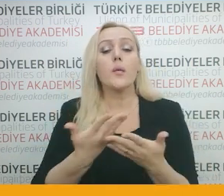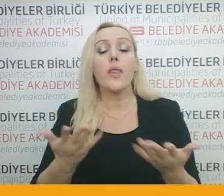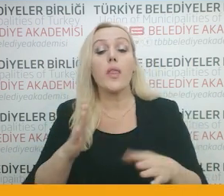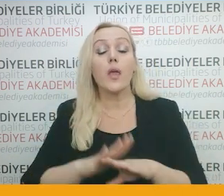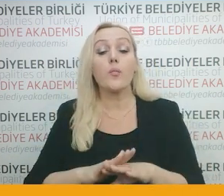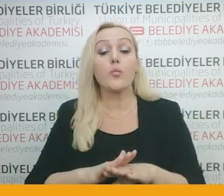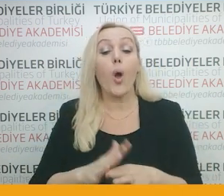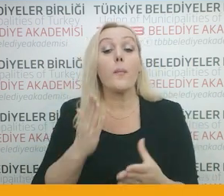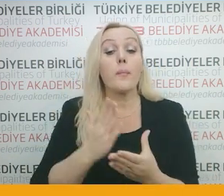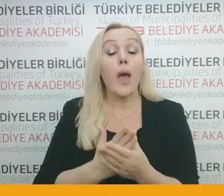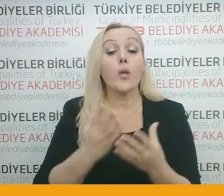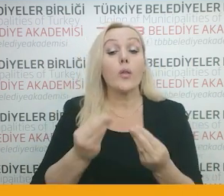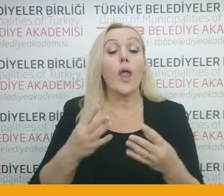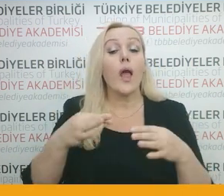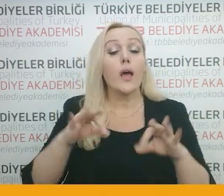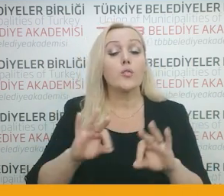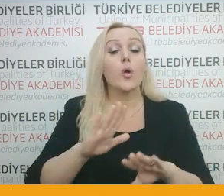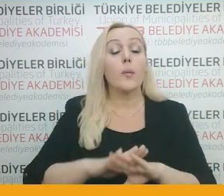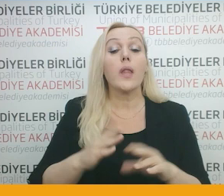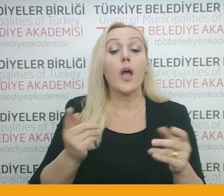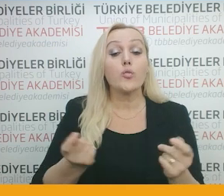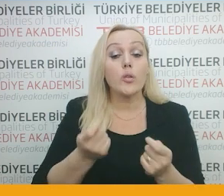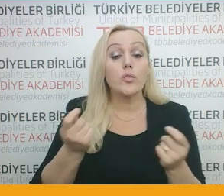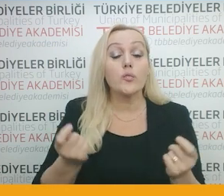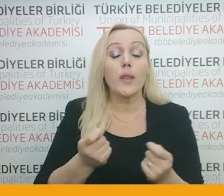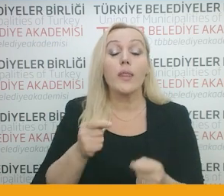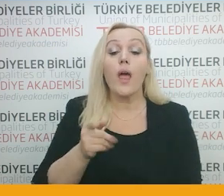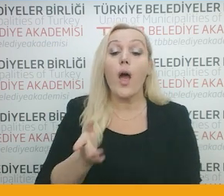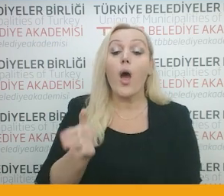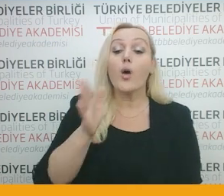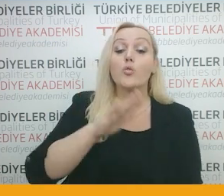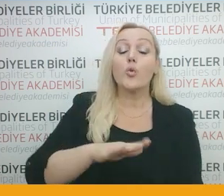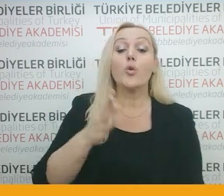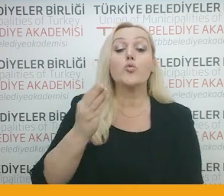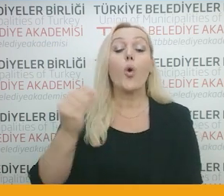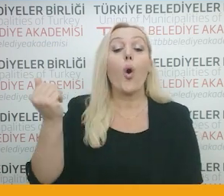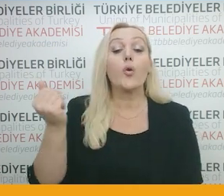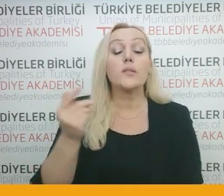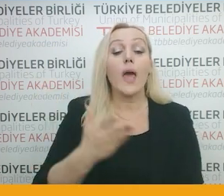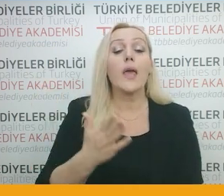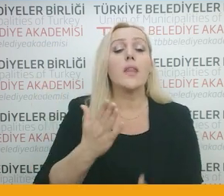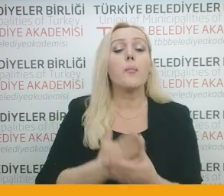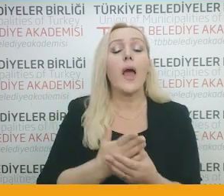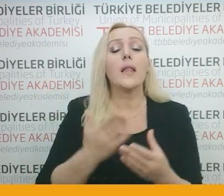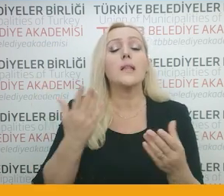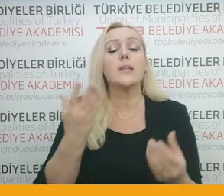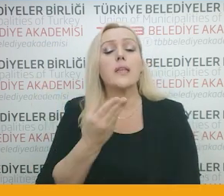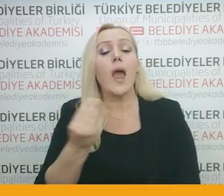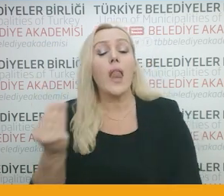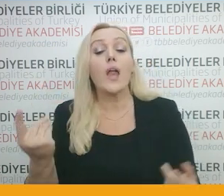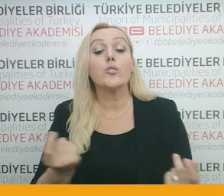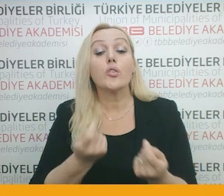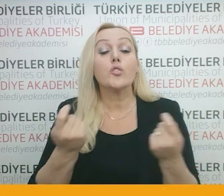belgeliyor. Yapılan iş ve işlemleri belgeye döküyor. Daha sonra çok sayıda belge olduğu için, çok sayıda işlem olduğu için